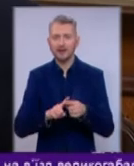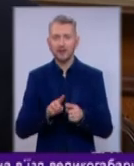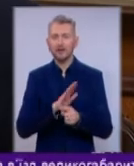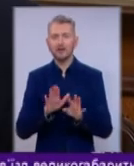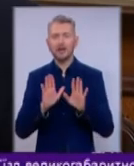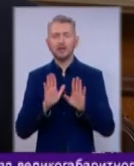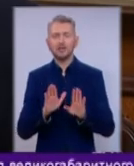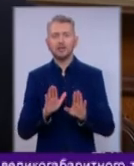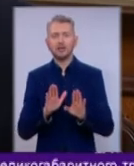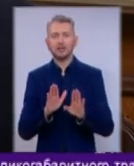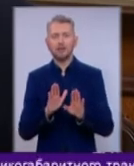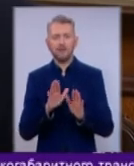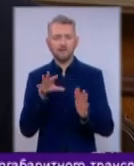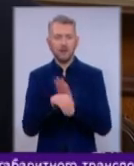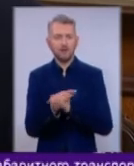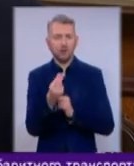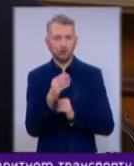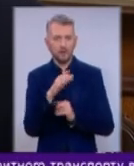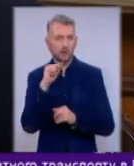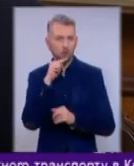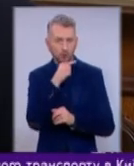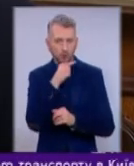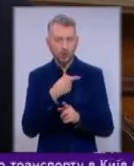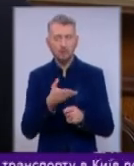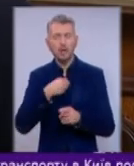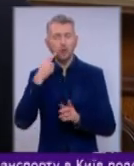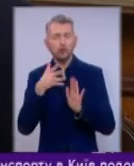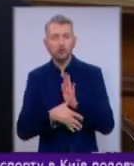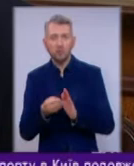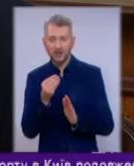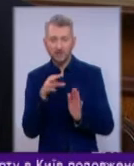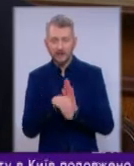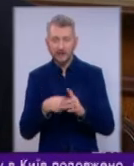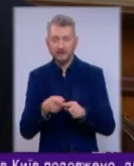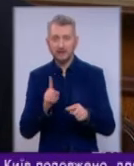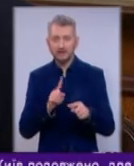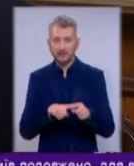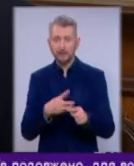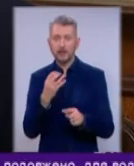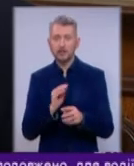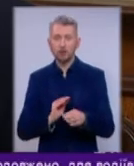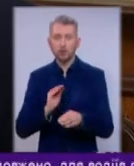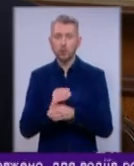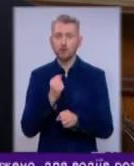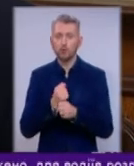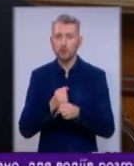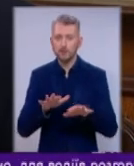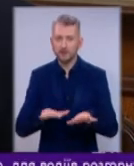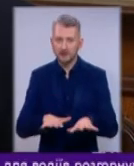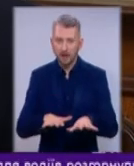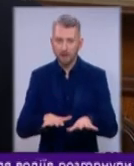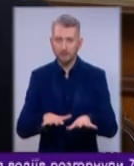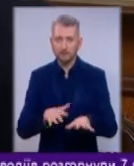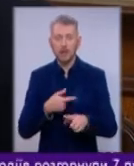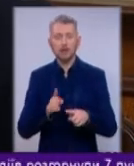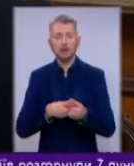тільки вкладення грошей в економіку. Ми розуміємо, що інвестиції – це ще додатково робочі місця.